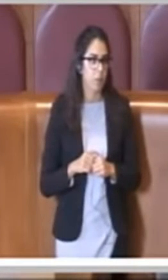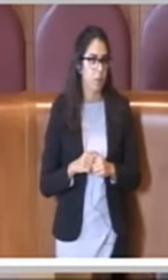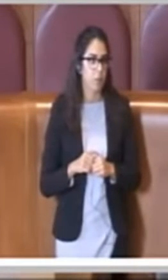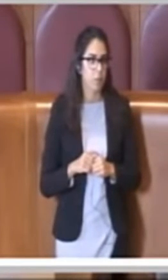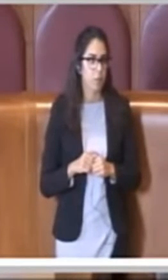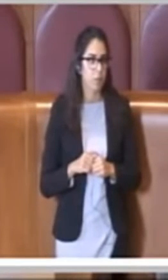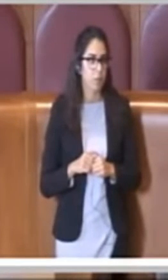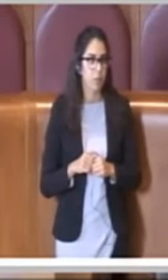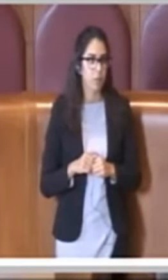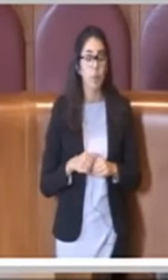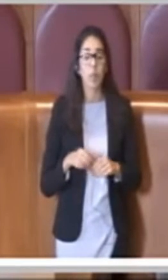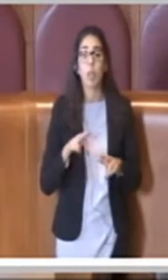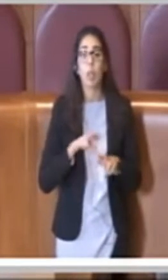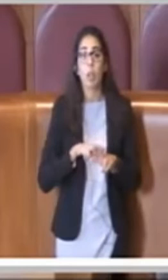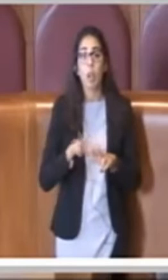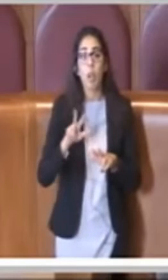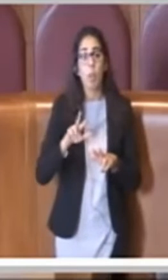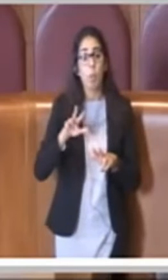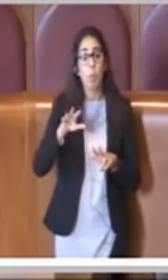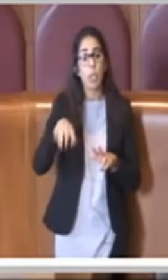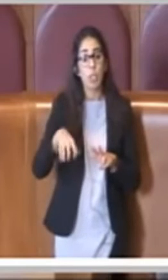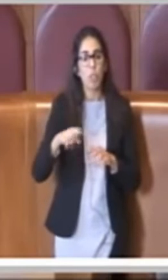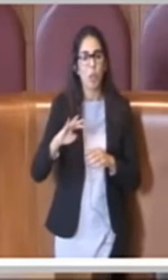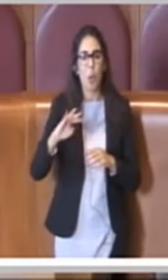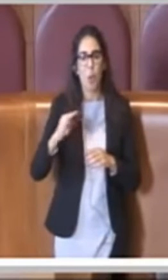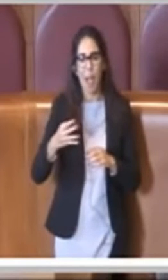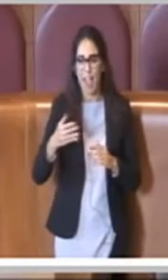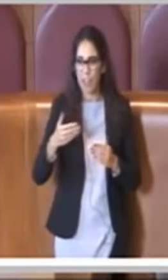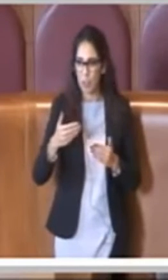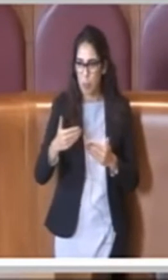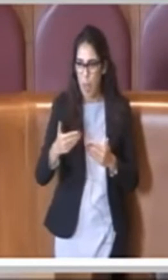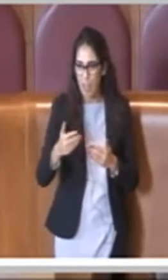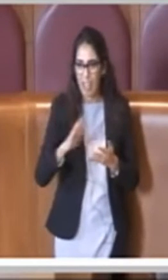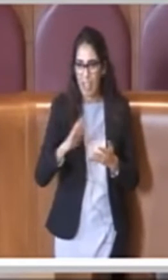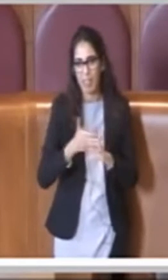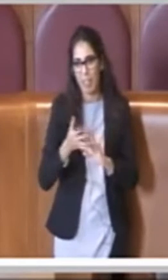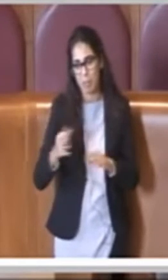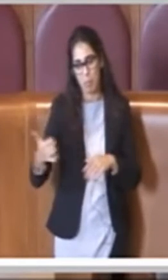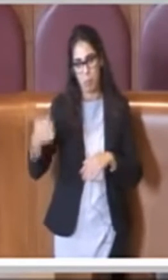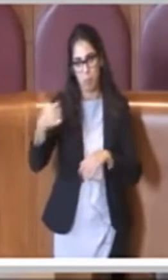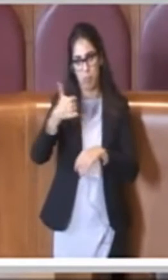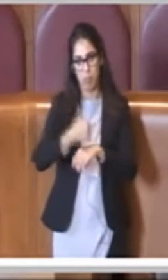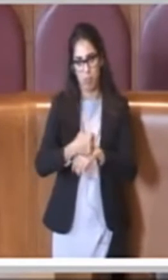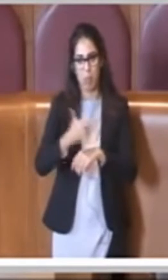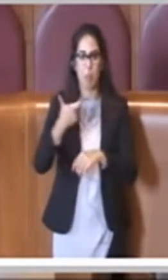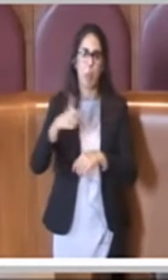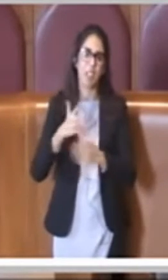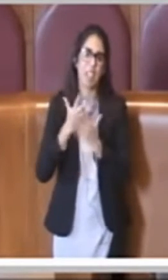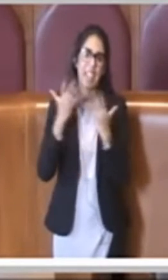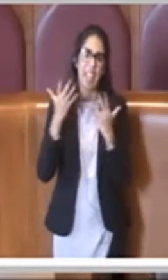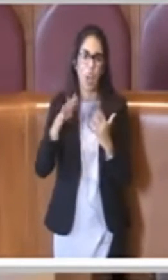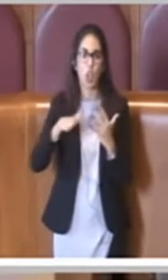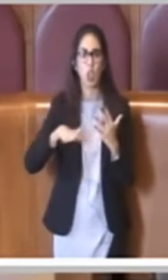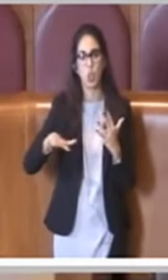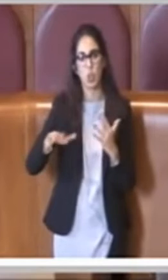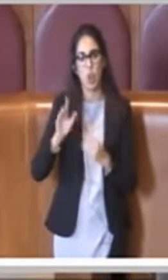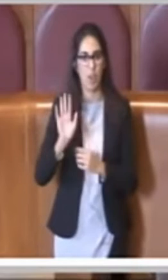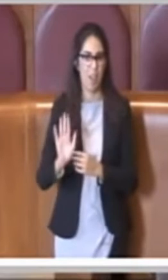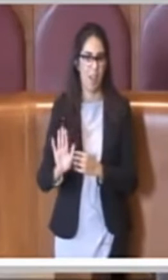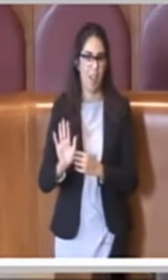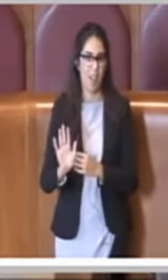appunto più là chiaramente diventerà attore principale perché ricadrà quest'opera e che